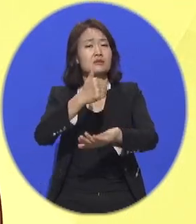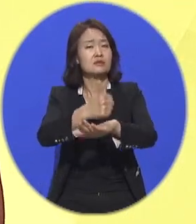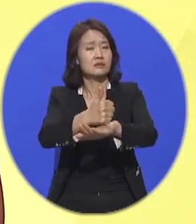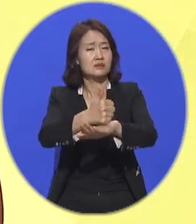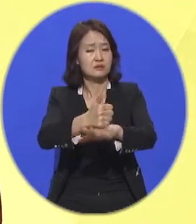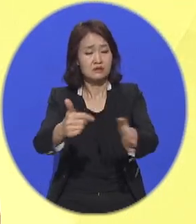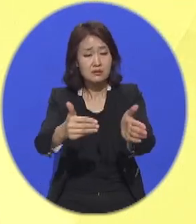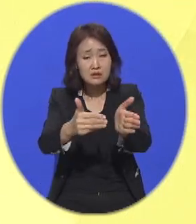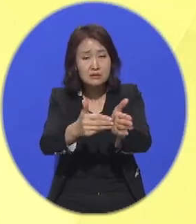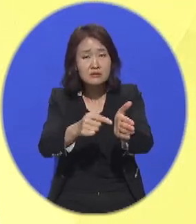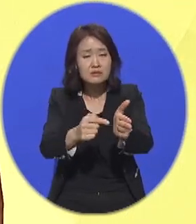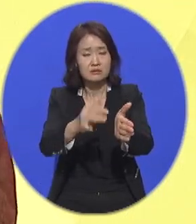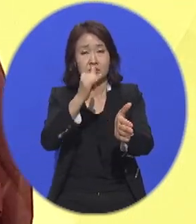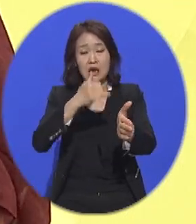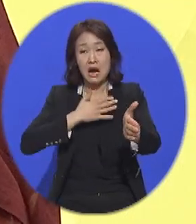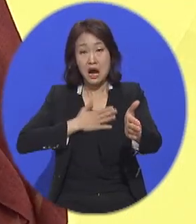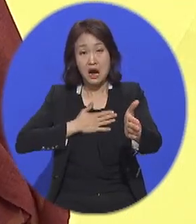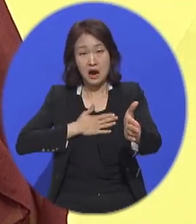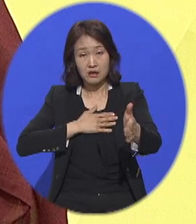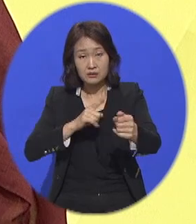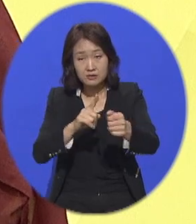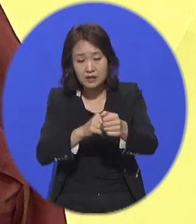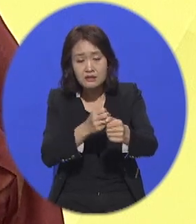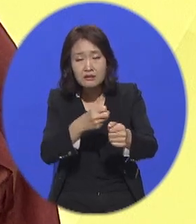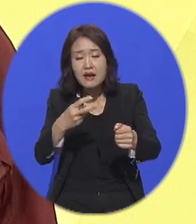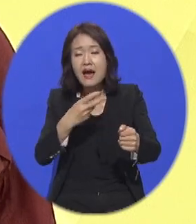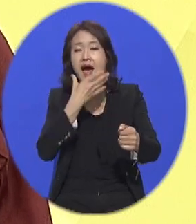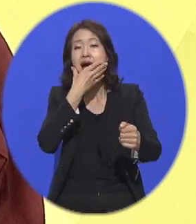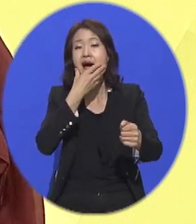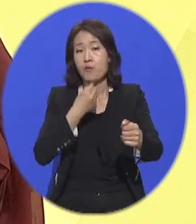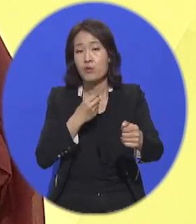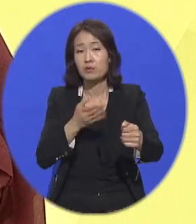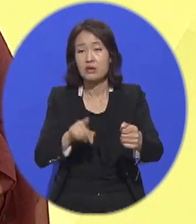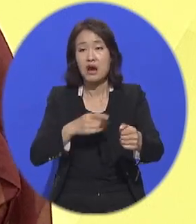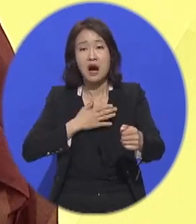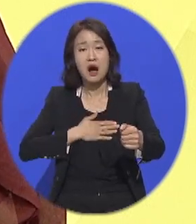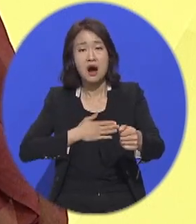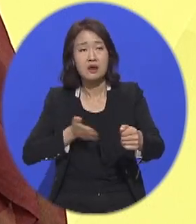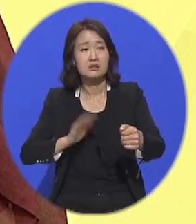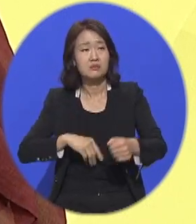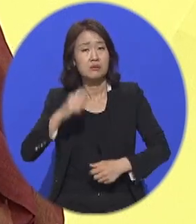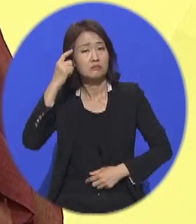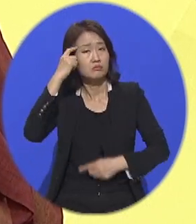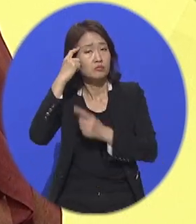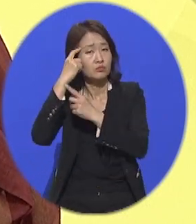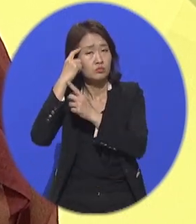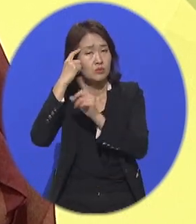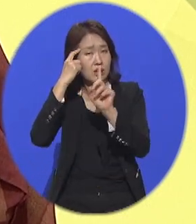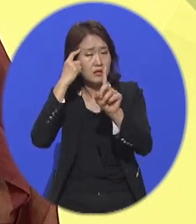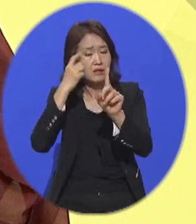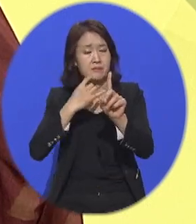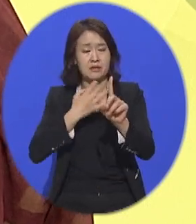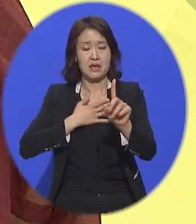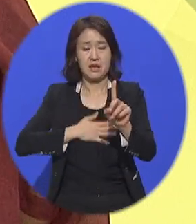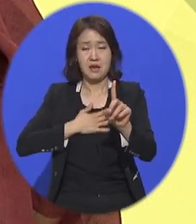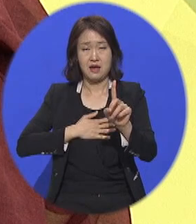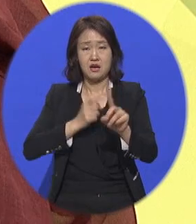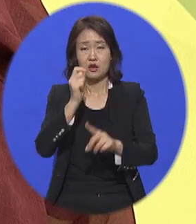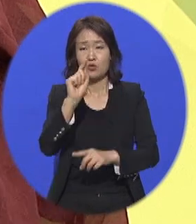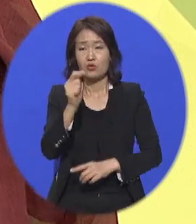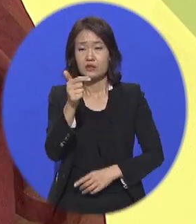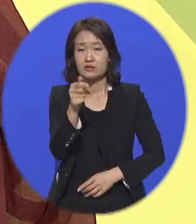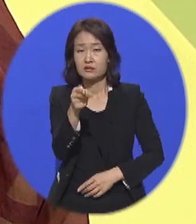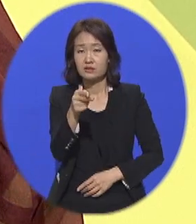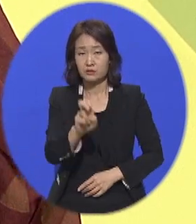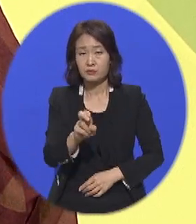됩니다. 이걸 아는 순간 우리는 바로 행복의 길인데 이걸 알면서도 내가 관념적으로 지금 알고 있습니다. 이것을